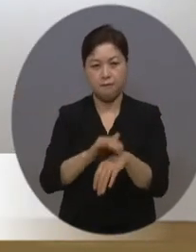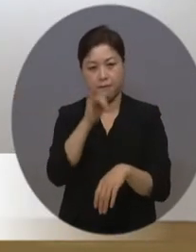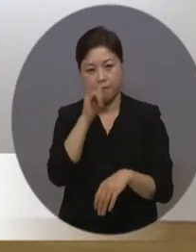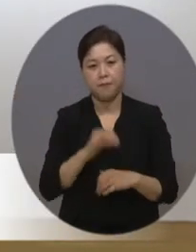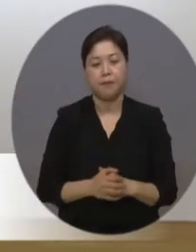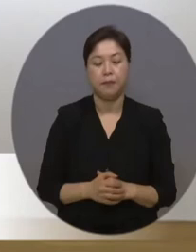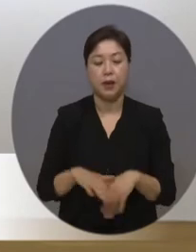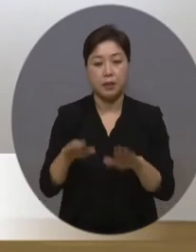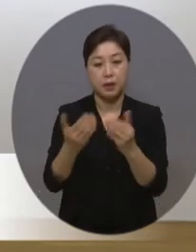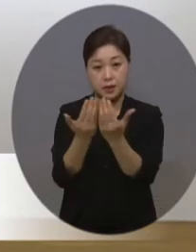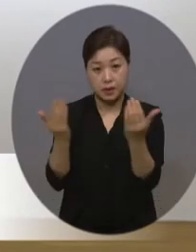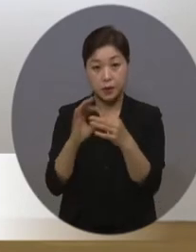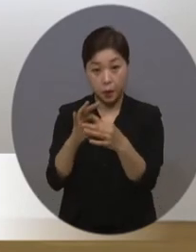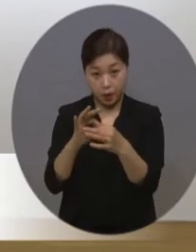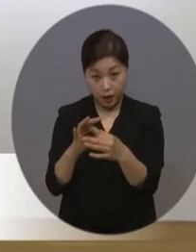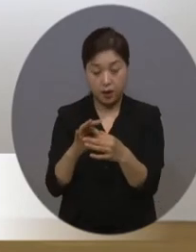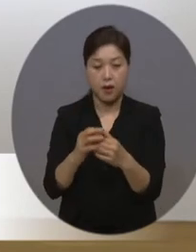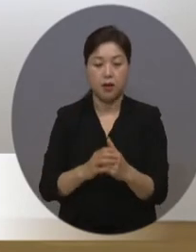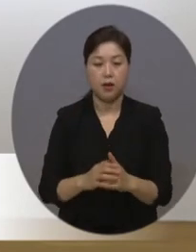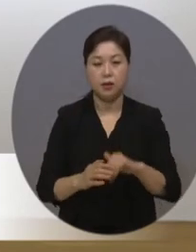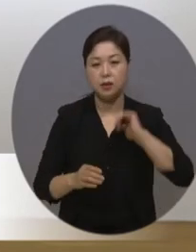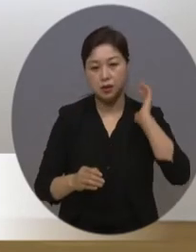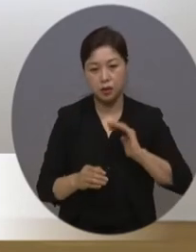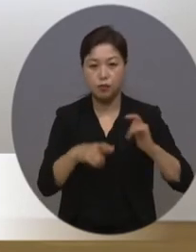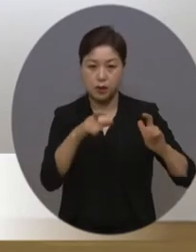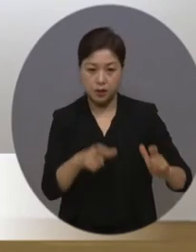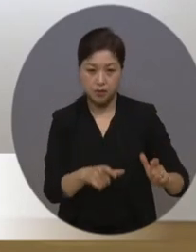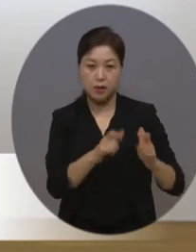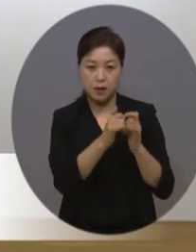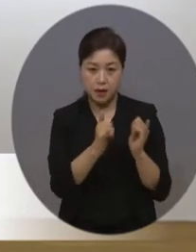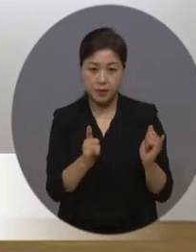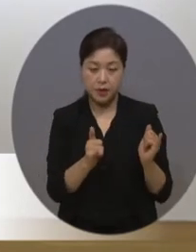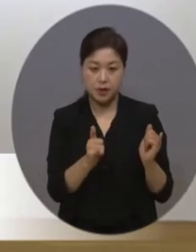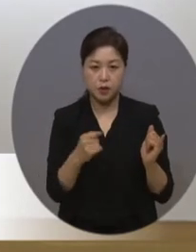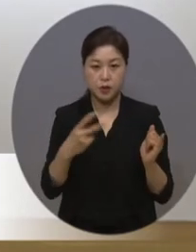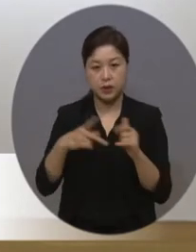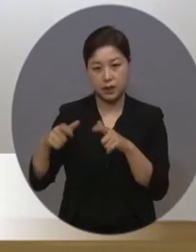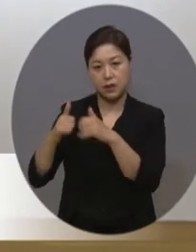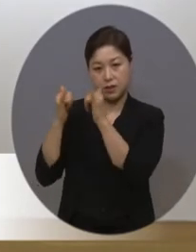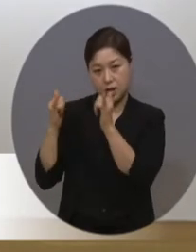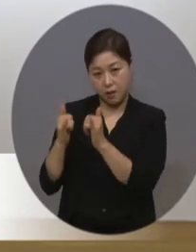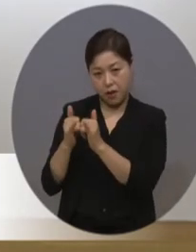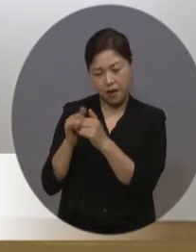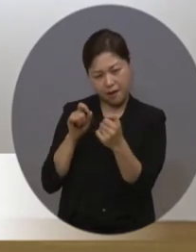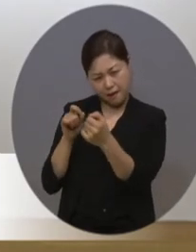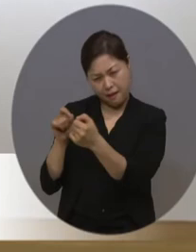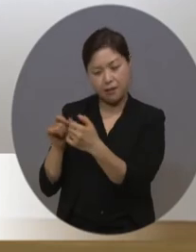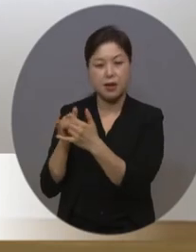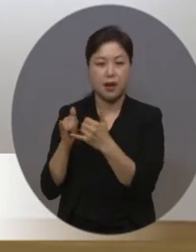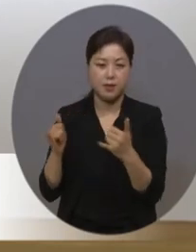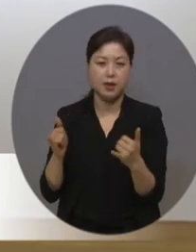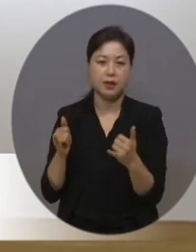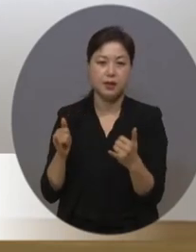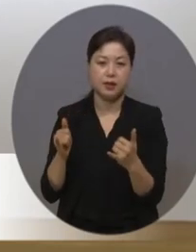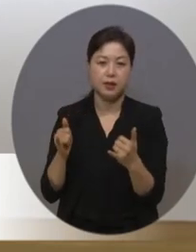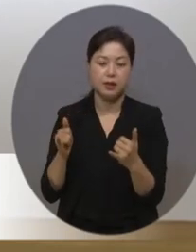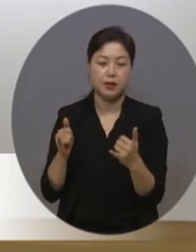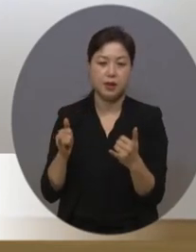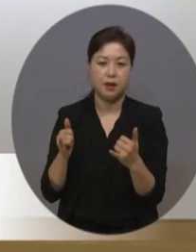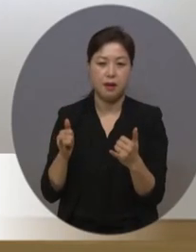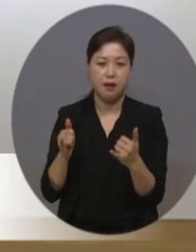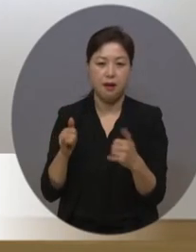이 전시회를 통하여 의정부 시민들과 지역사회 인근 주민들께 큰 감동을